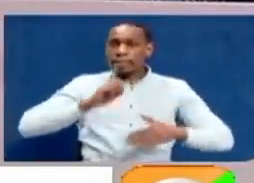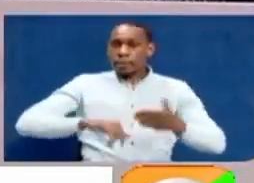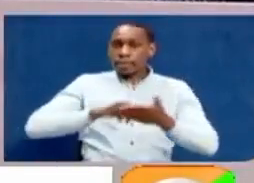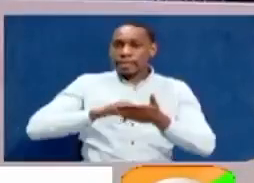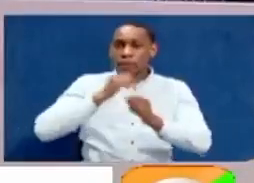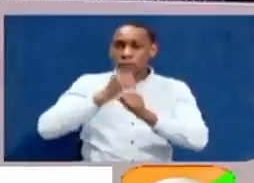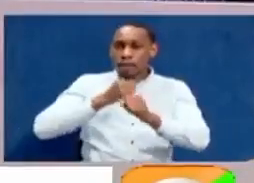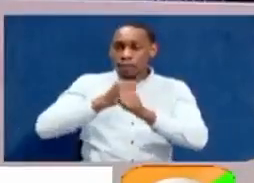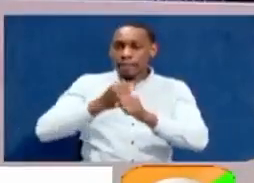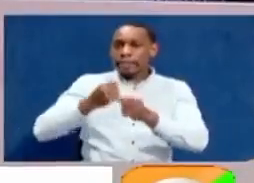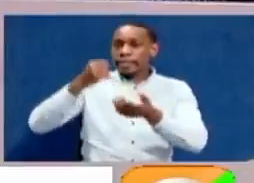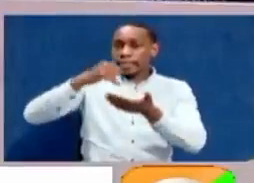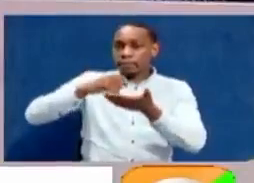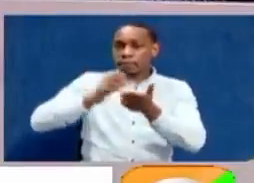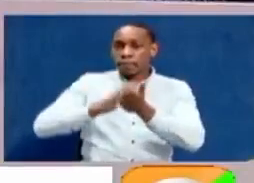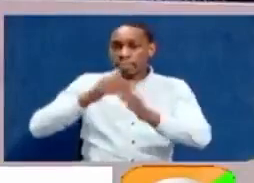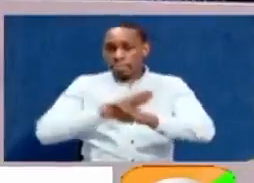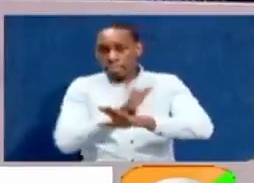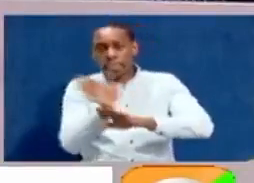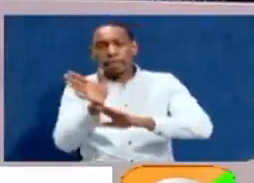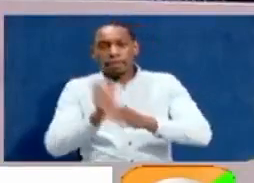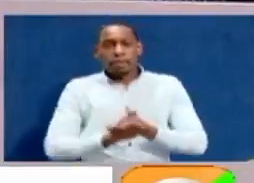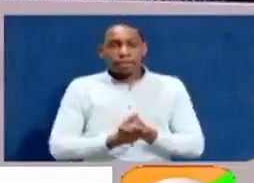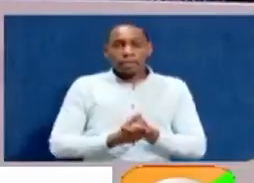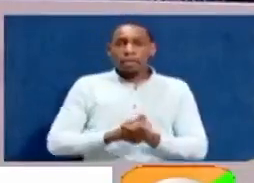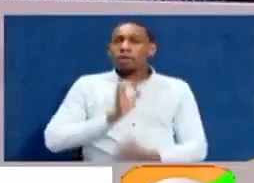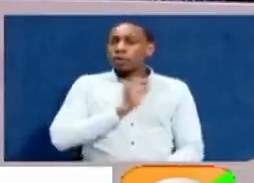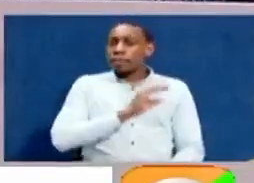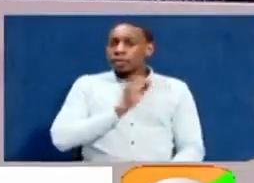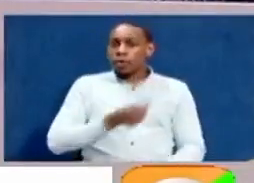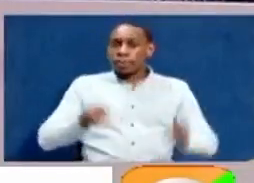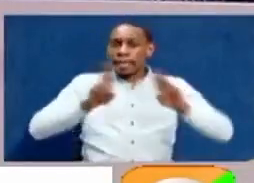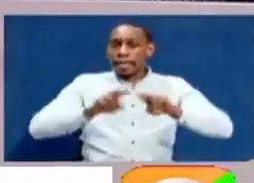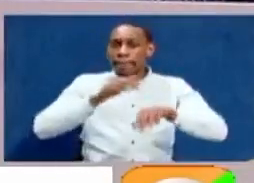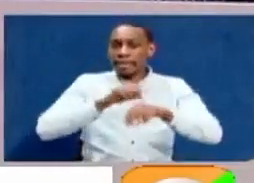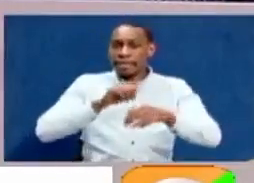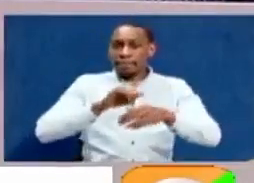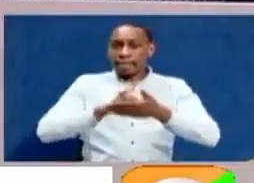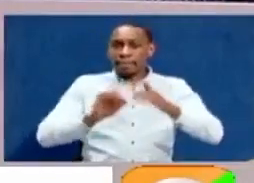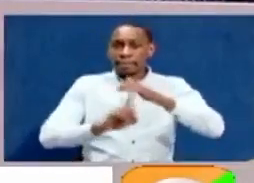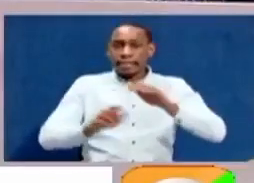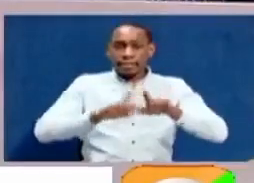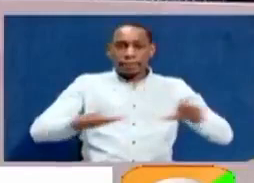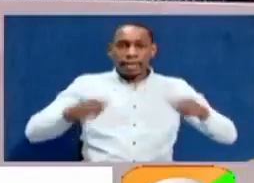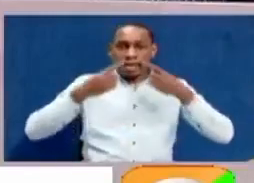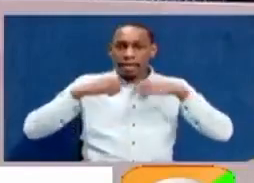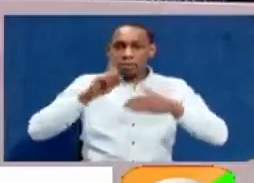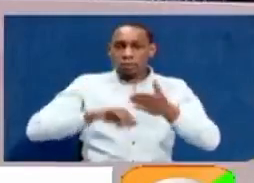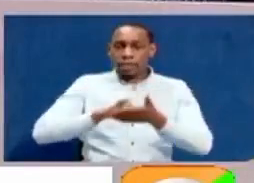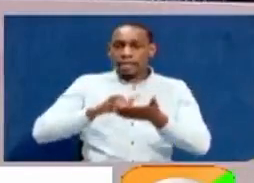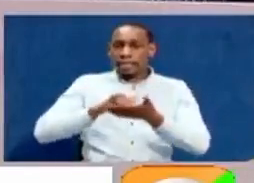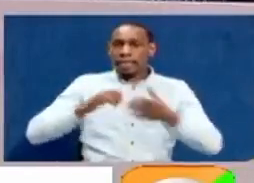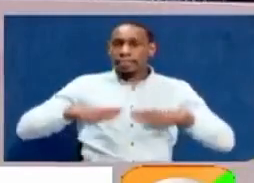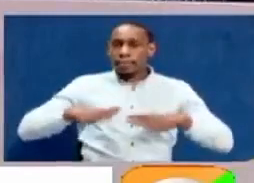kuwa shughuli nzima inaendeshwa kwa njia isiyofaa. Lalama zao zinajiri wakati ambapo wizara ya ardhi imetangaza kuwa